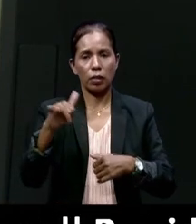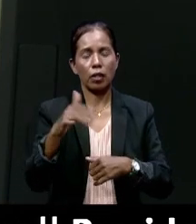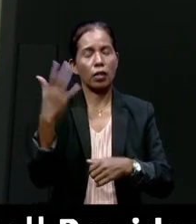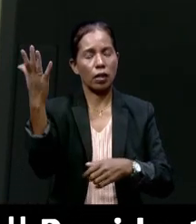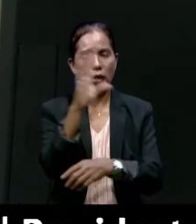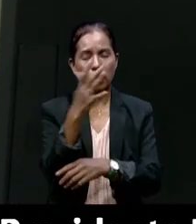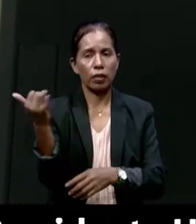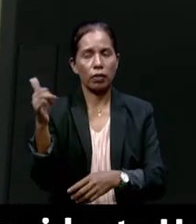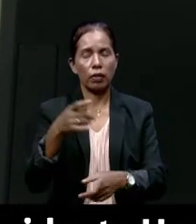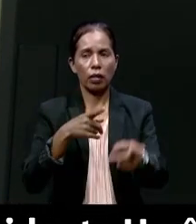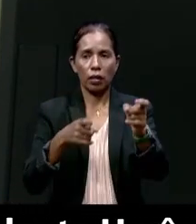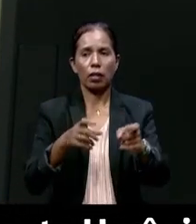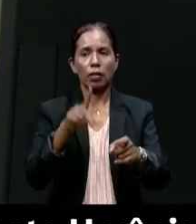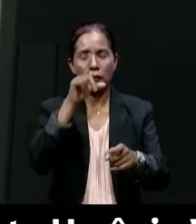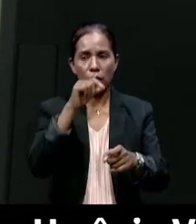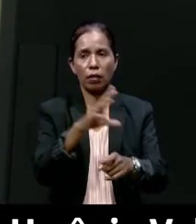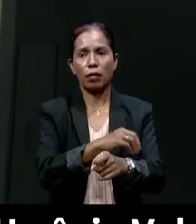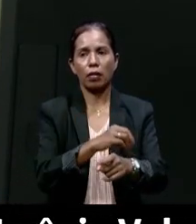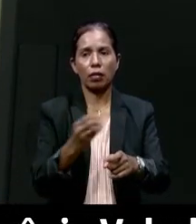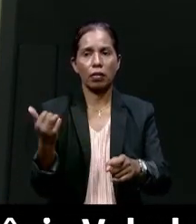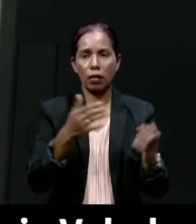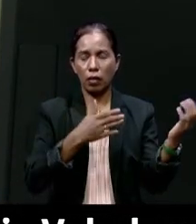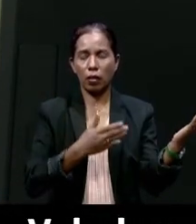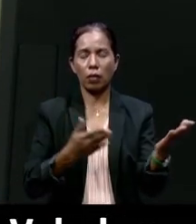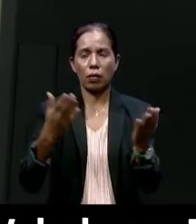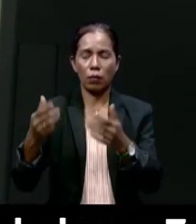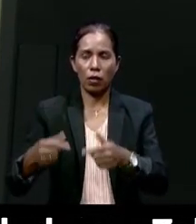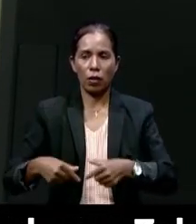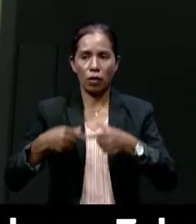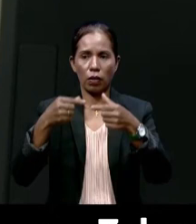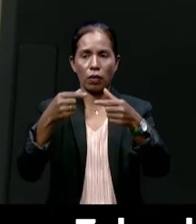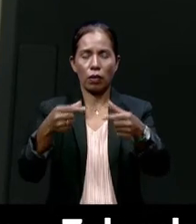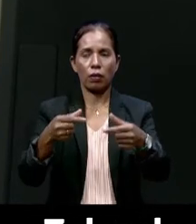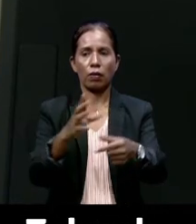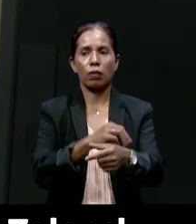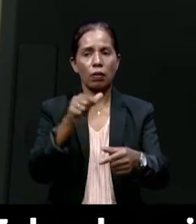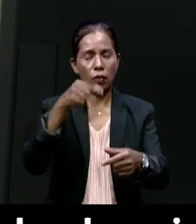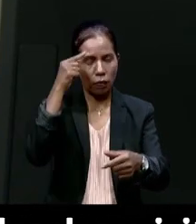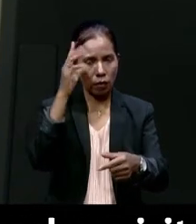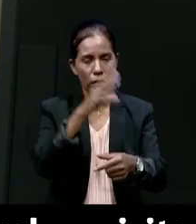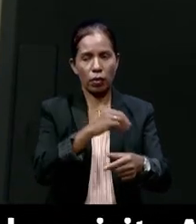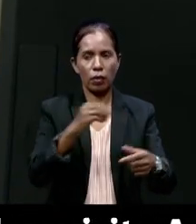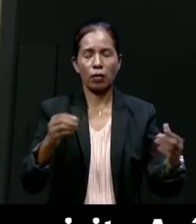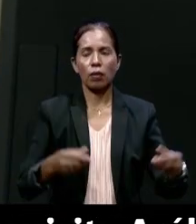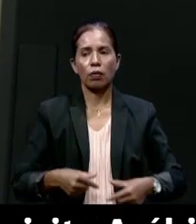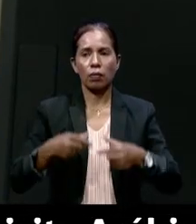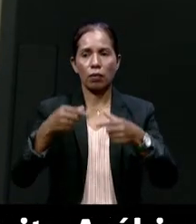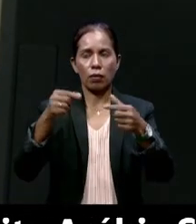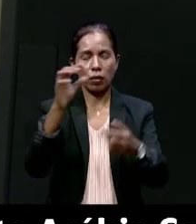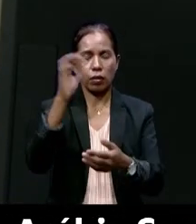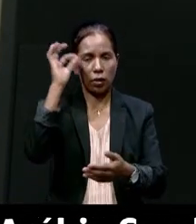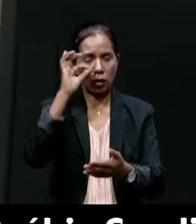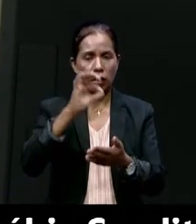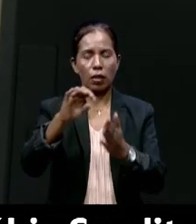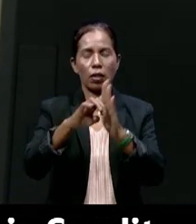kilat manu i voluntariamente ma entrega ia parte governo lilu ba entrega ma ia Secretaria de Estado